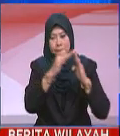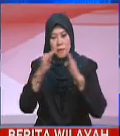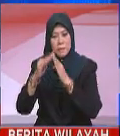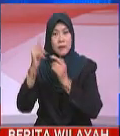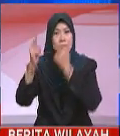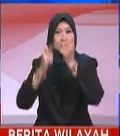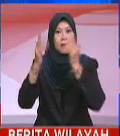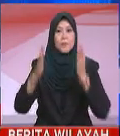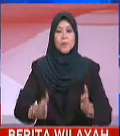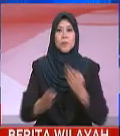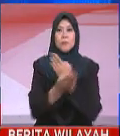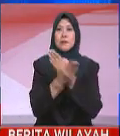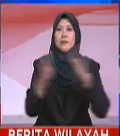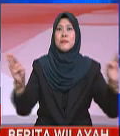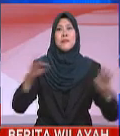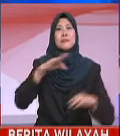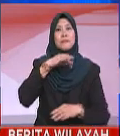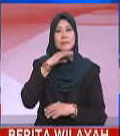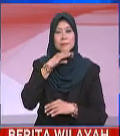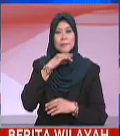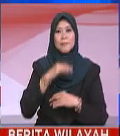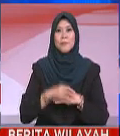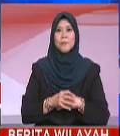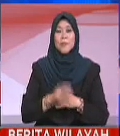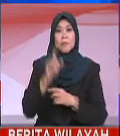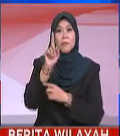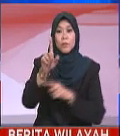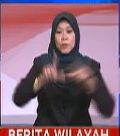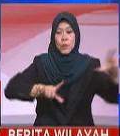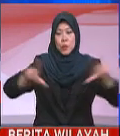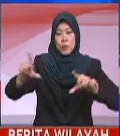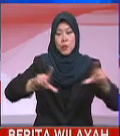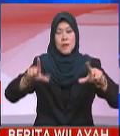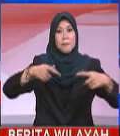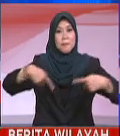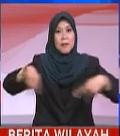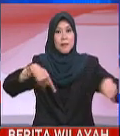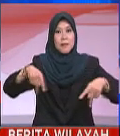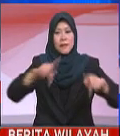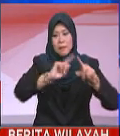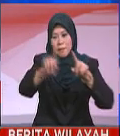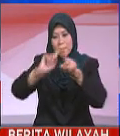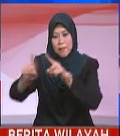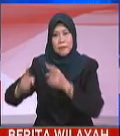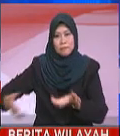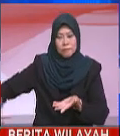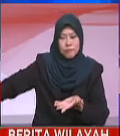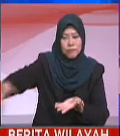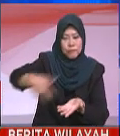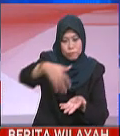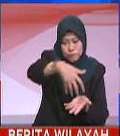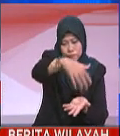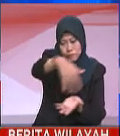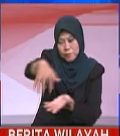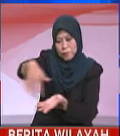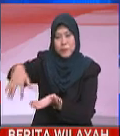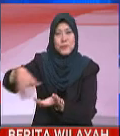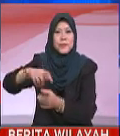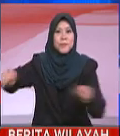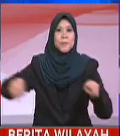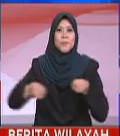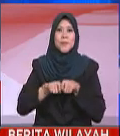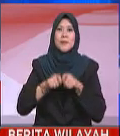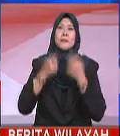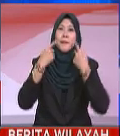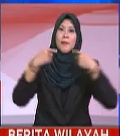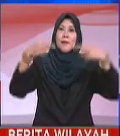pelancongan itu bebas pencemaran. Hasilnya, satu lori plastik pelbagai jenis berjaya dikutip di sekitar tapak pekan